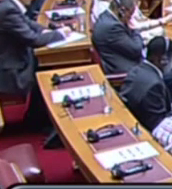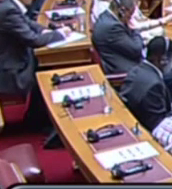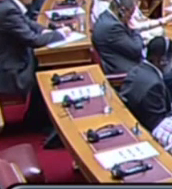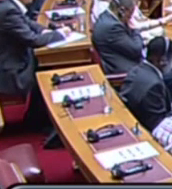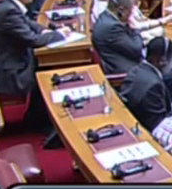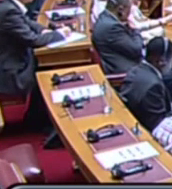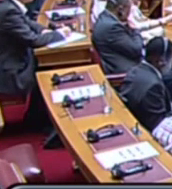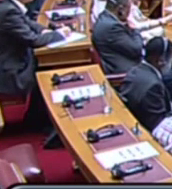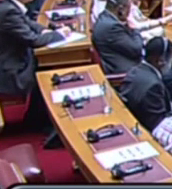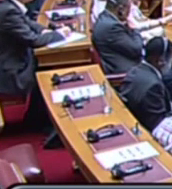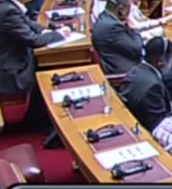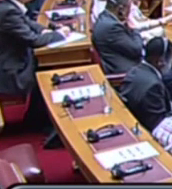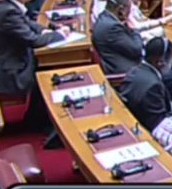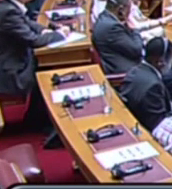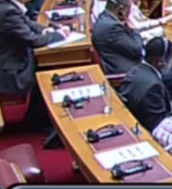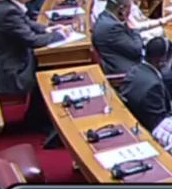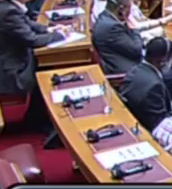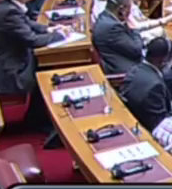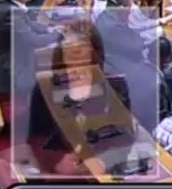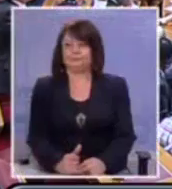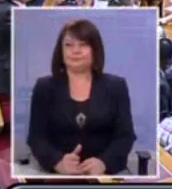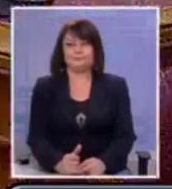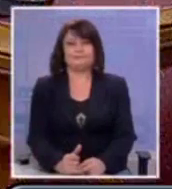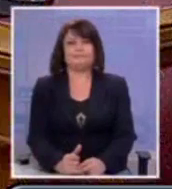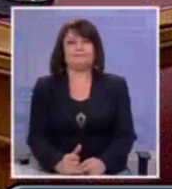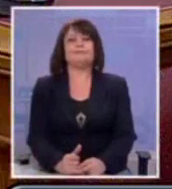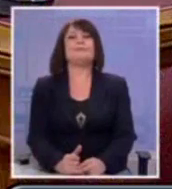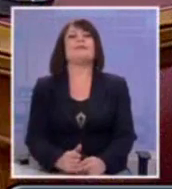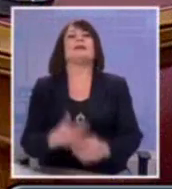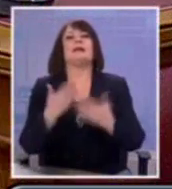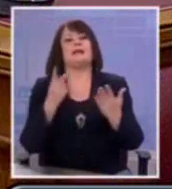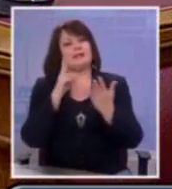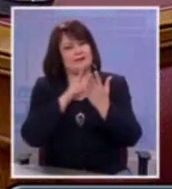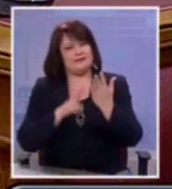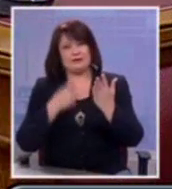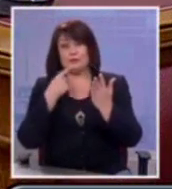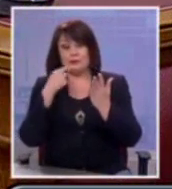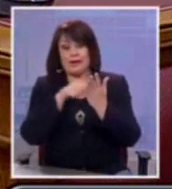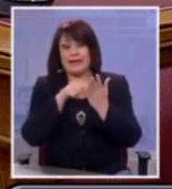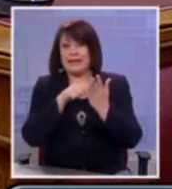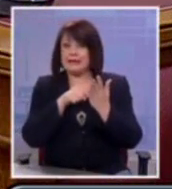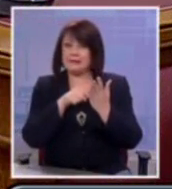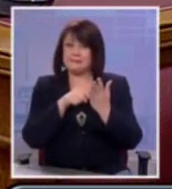λοιπόν, λέει εδώ ότι, σας διαβάζω,